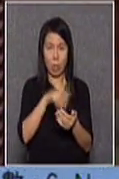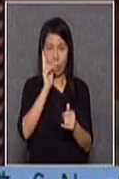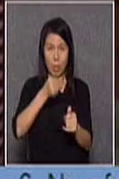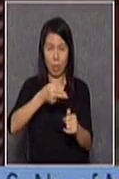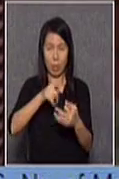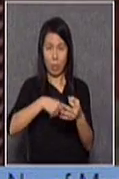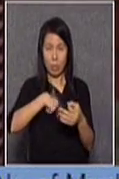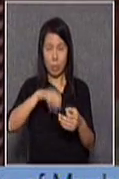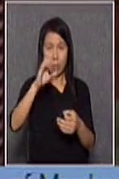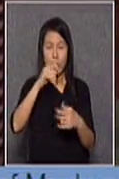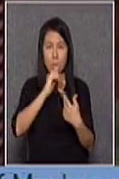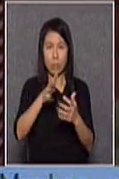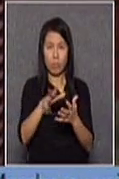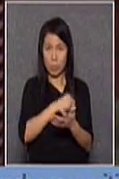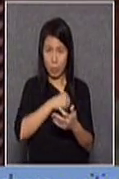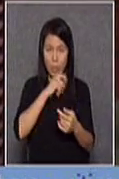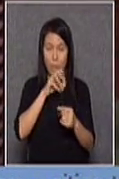偉業議員收回有關言論。